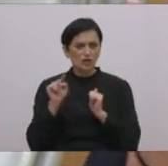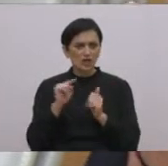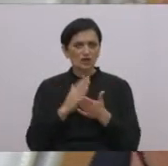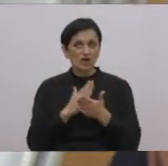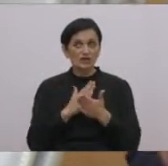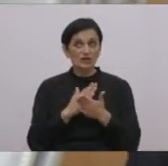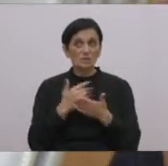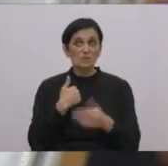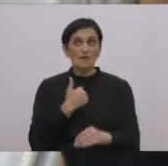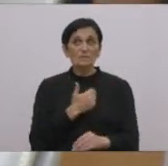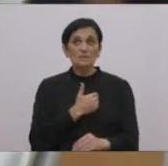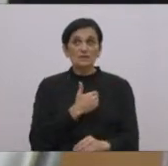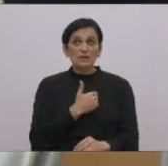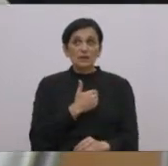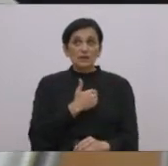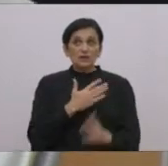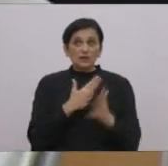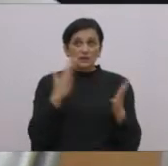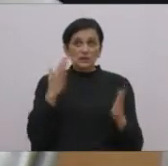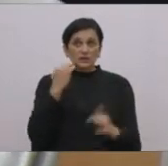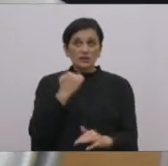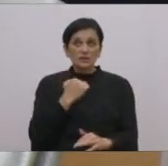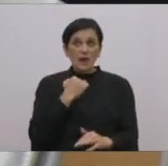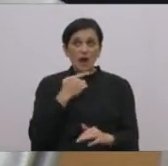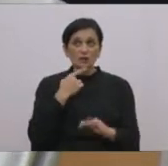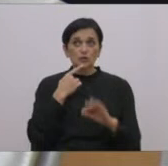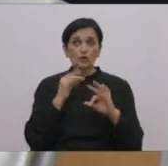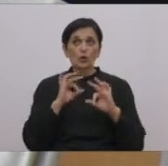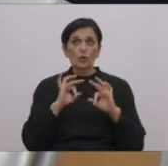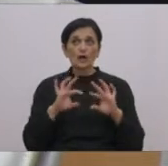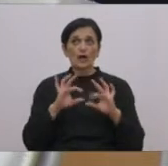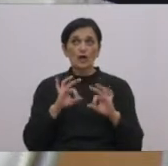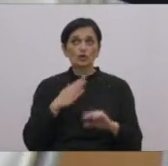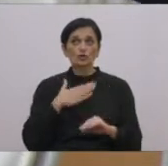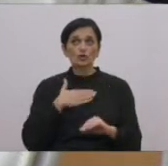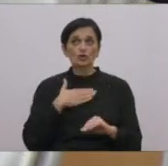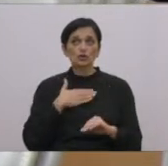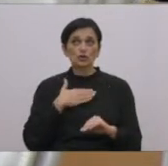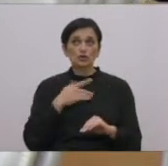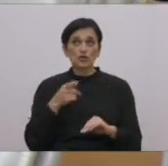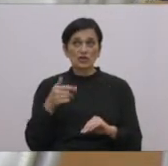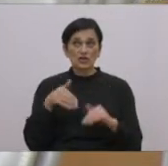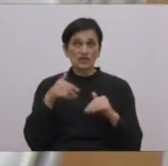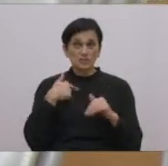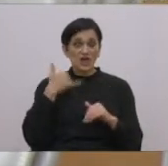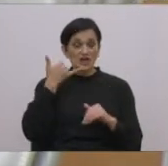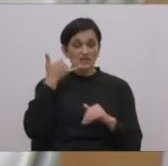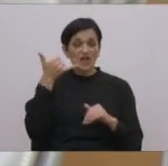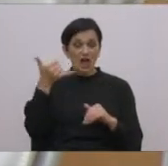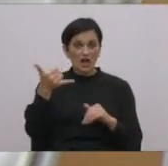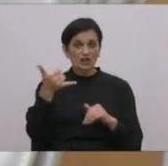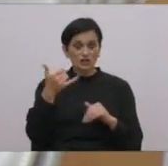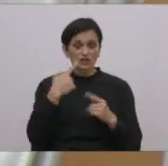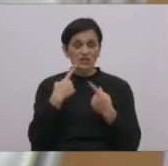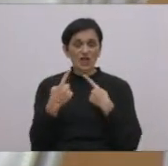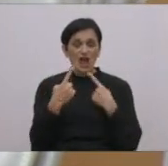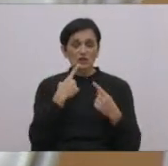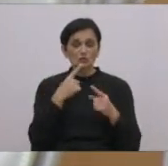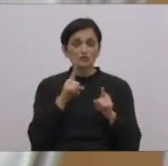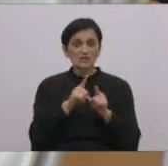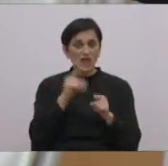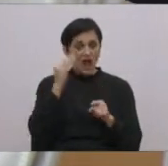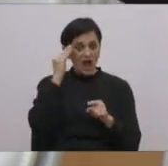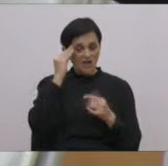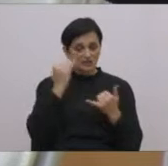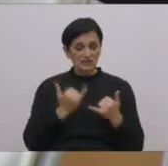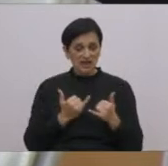dat, didi malul bagada, ghihadot, ce am mecui, razagire, că te gesa obreda, sustat din azevar,